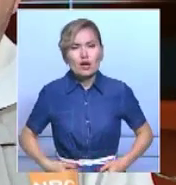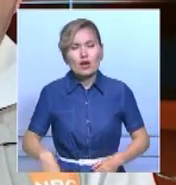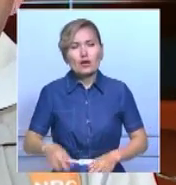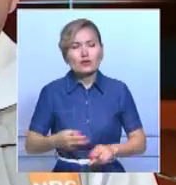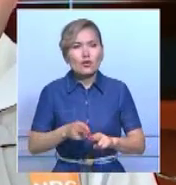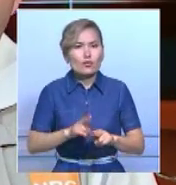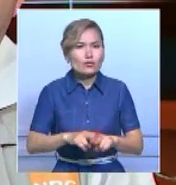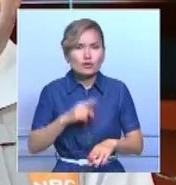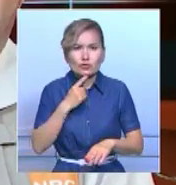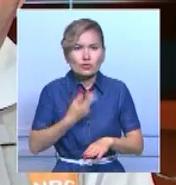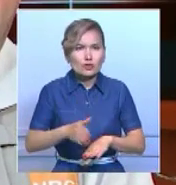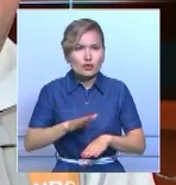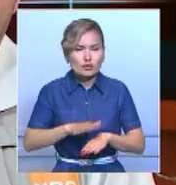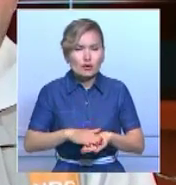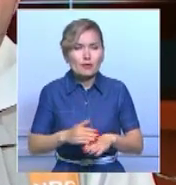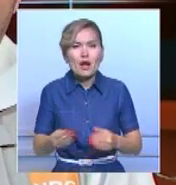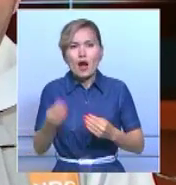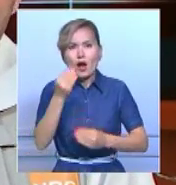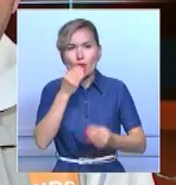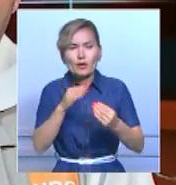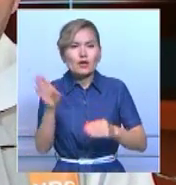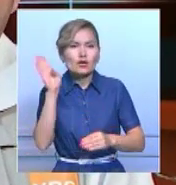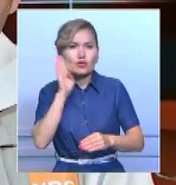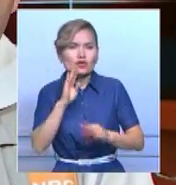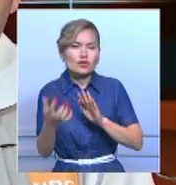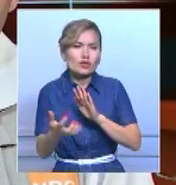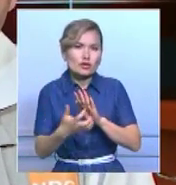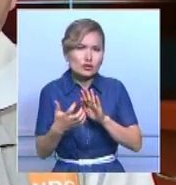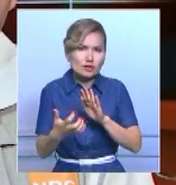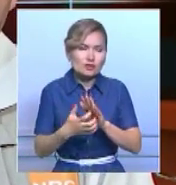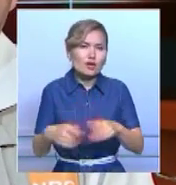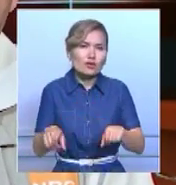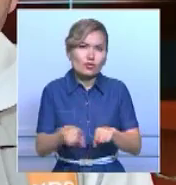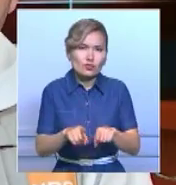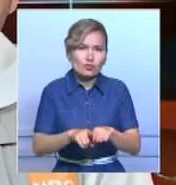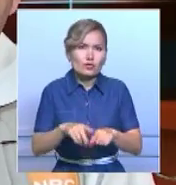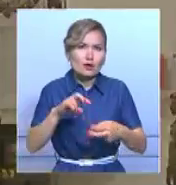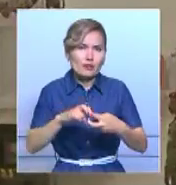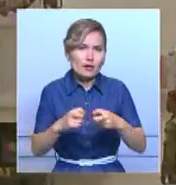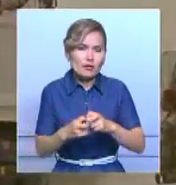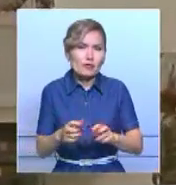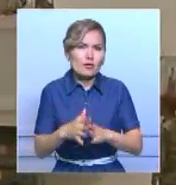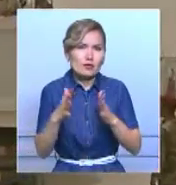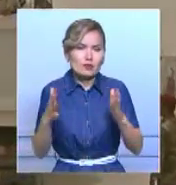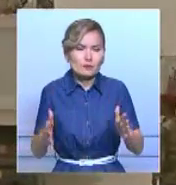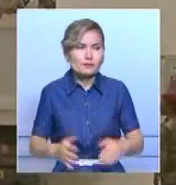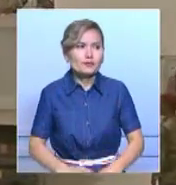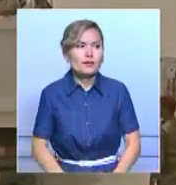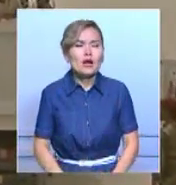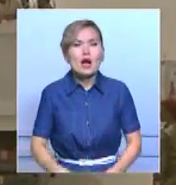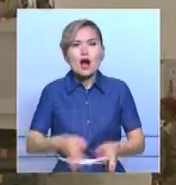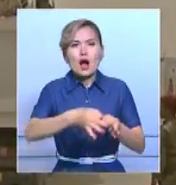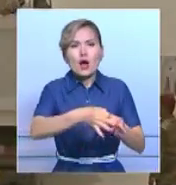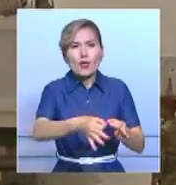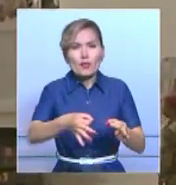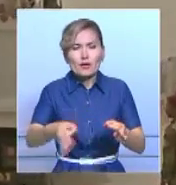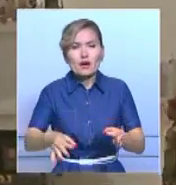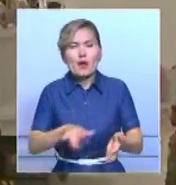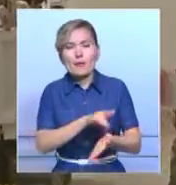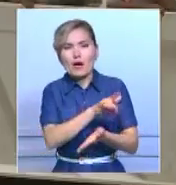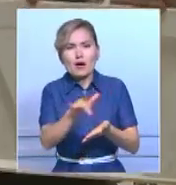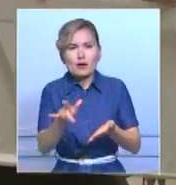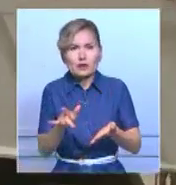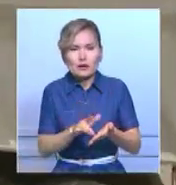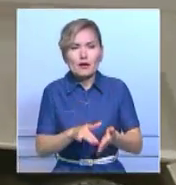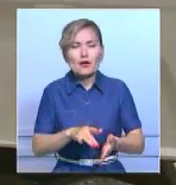мәселесі де әлі шешілмеген. Азық-түлік пен таза ауыз су жеткізуіне қатысты қиындықтар туындап отыр. Әл-Фалуджаға жақын орналасқан қалалардың